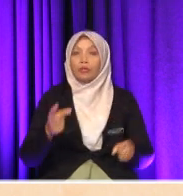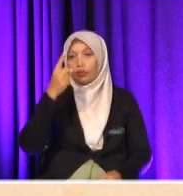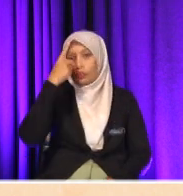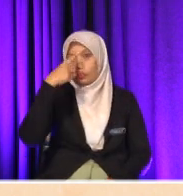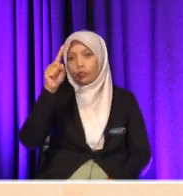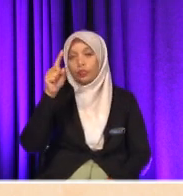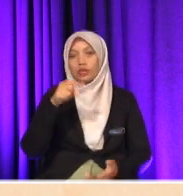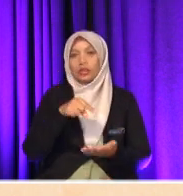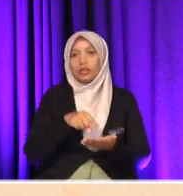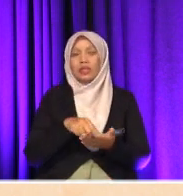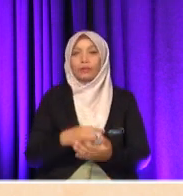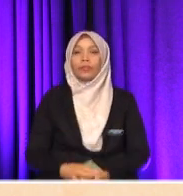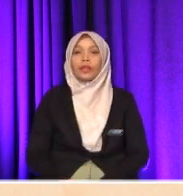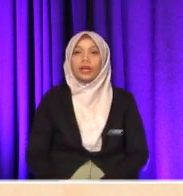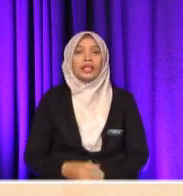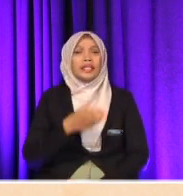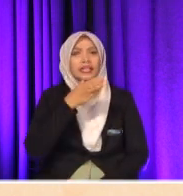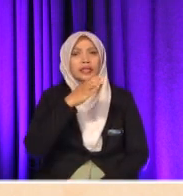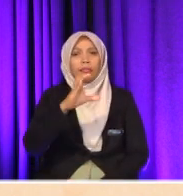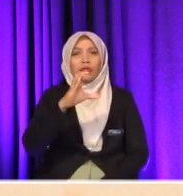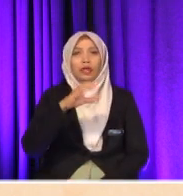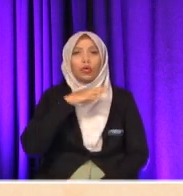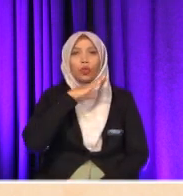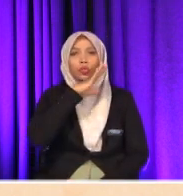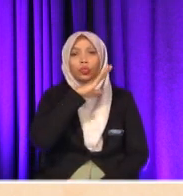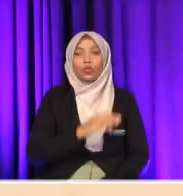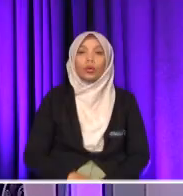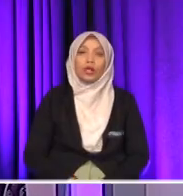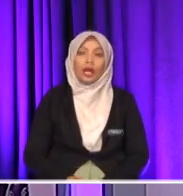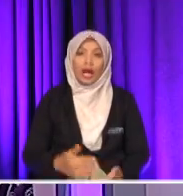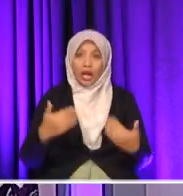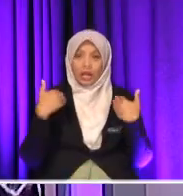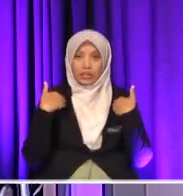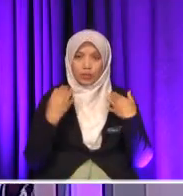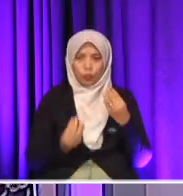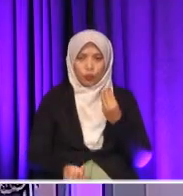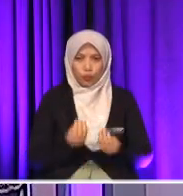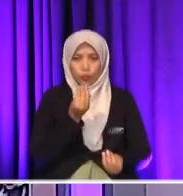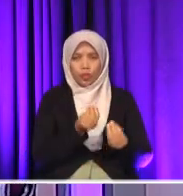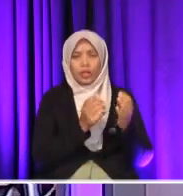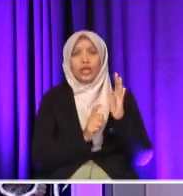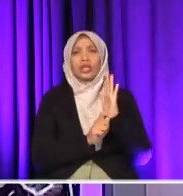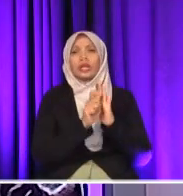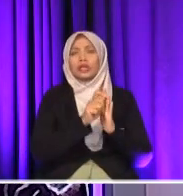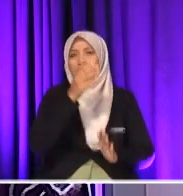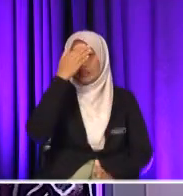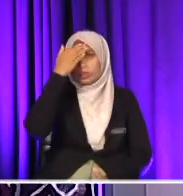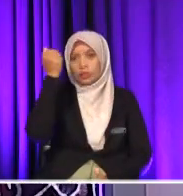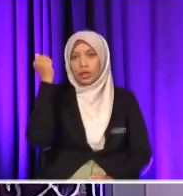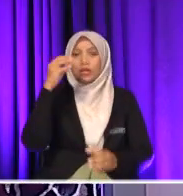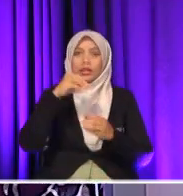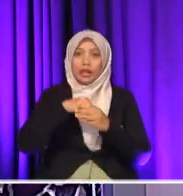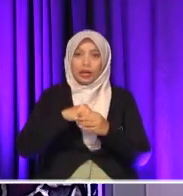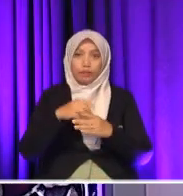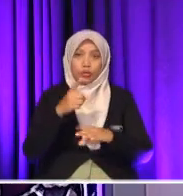ini risiko air tercemani aduk kemungkinannya tinggi Kenapa karena dalam satu